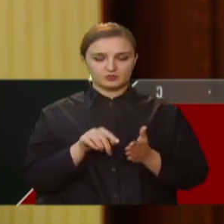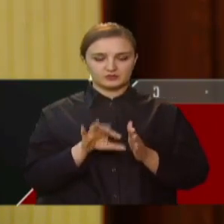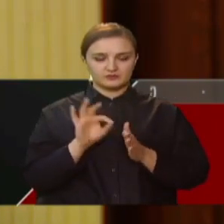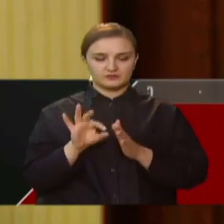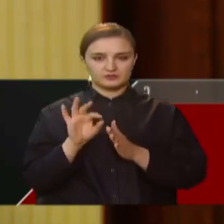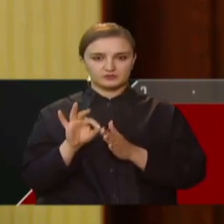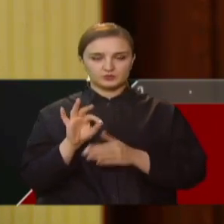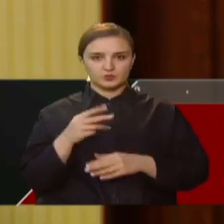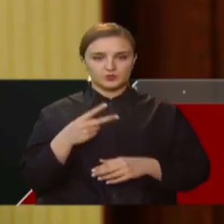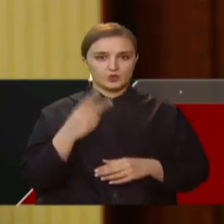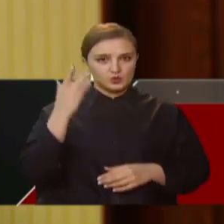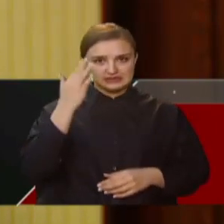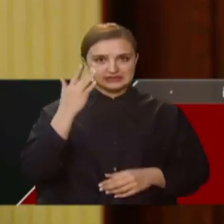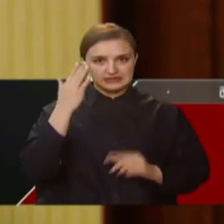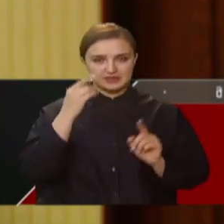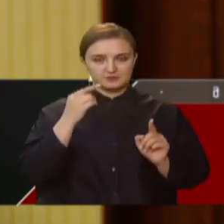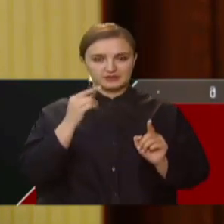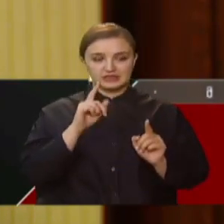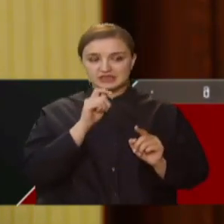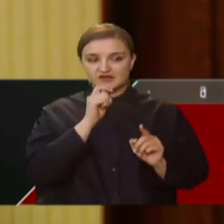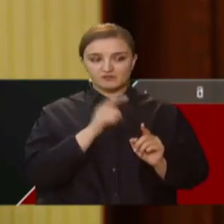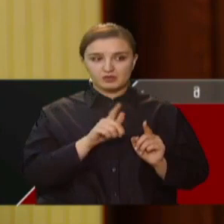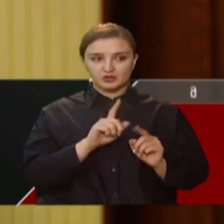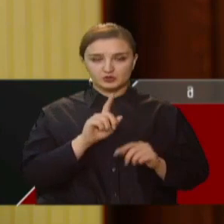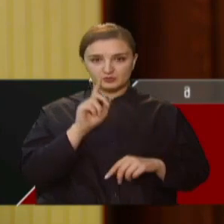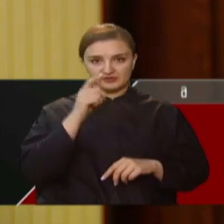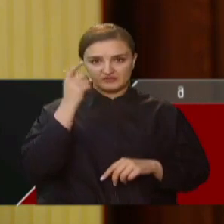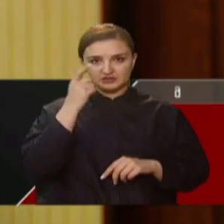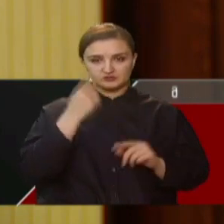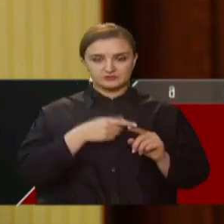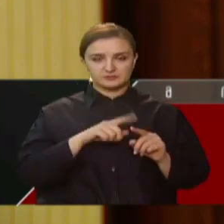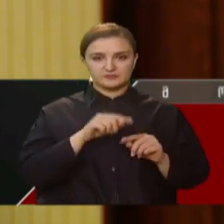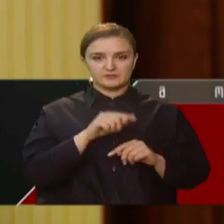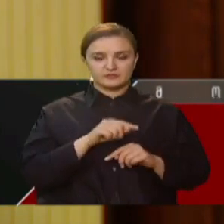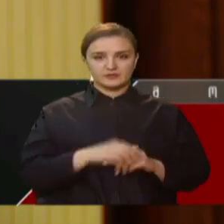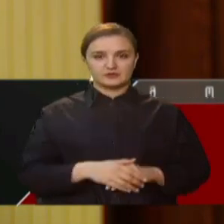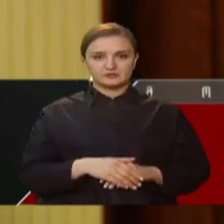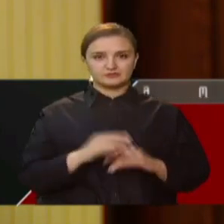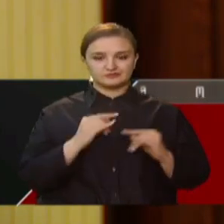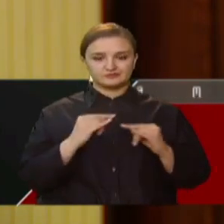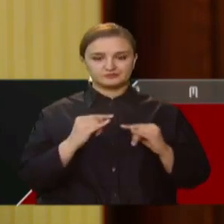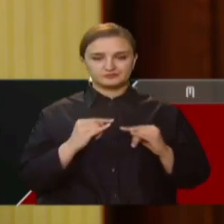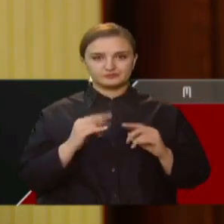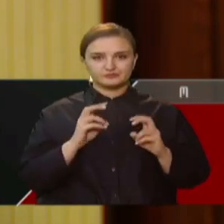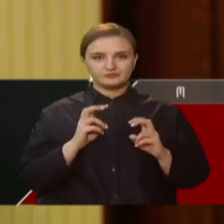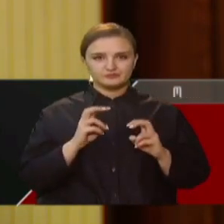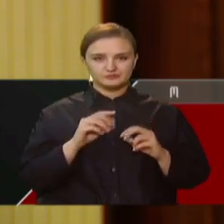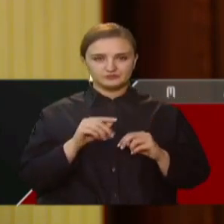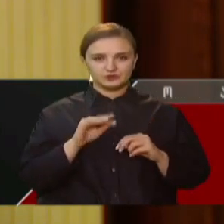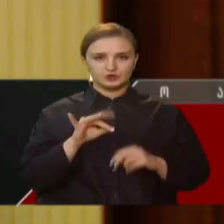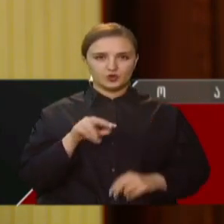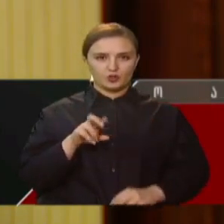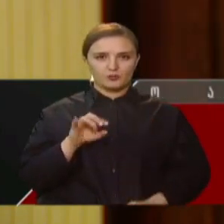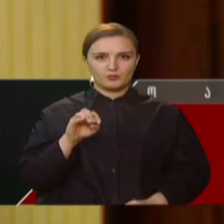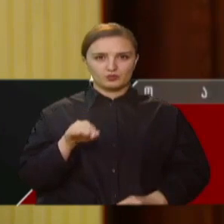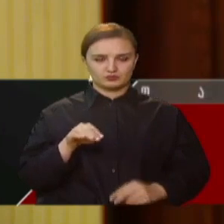ამოვშიფრეთ. Ოცნებას, რასაც არ პატიო ბიძნა ივანიშვილს, ეს არის ტროლბოთთა ქარხანა, რომელიც